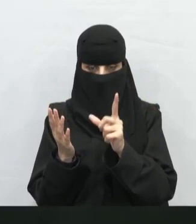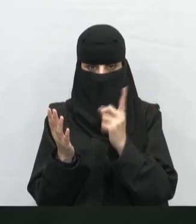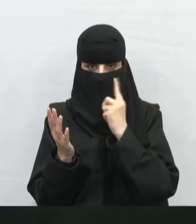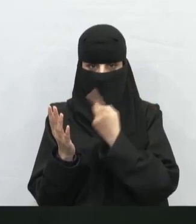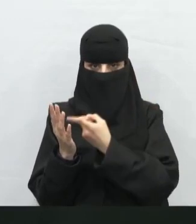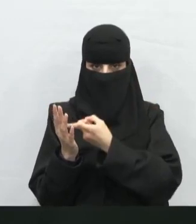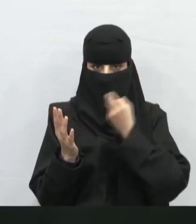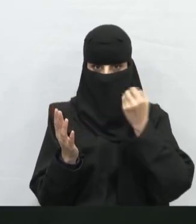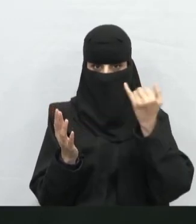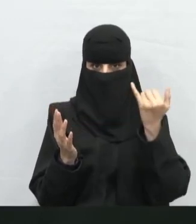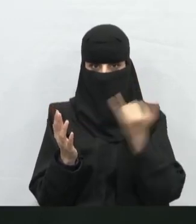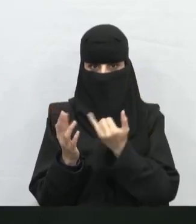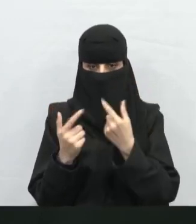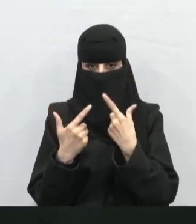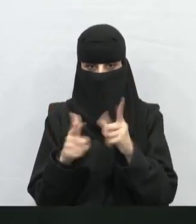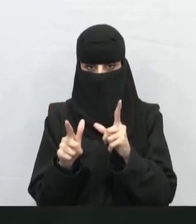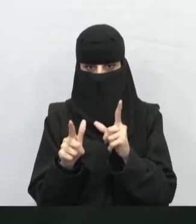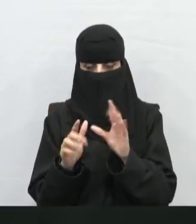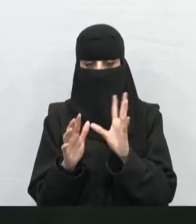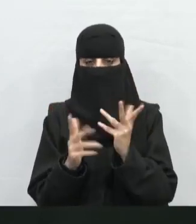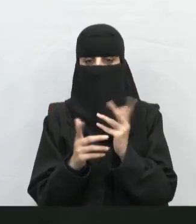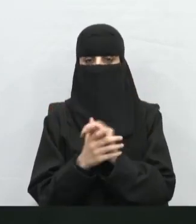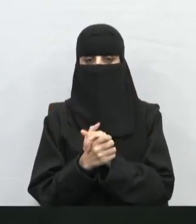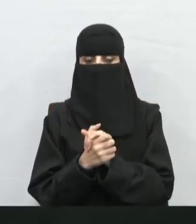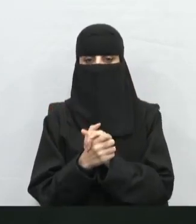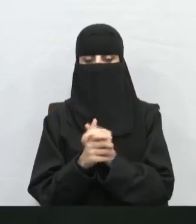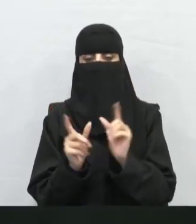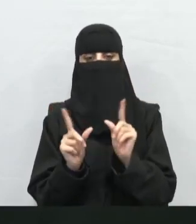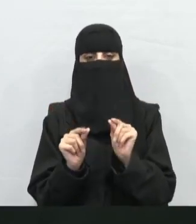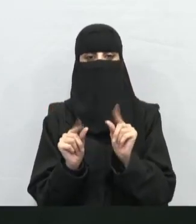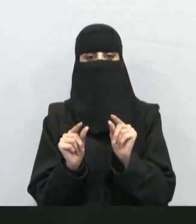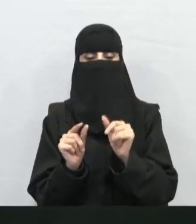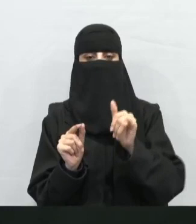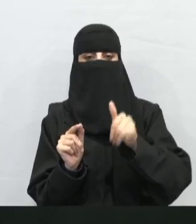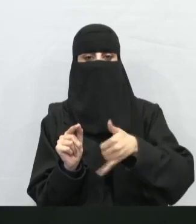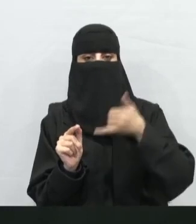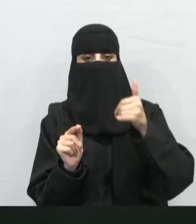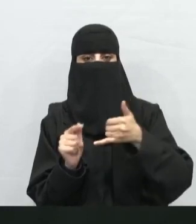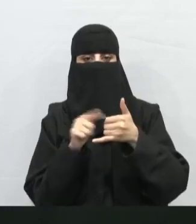الا وهو ان العسل اكمل